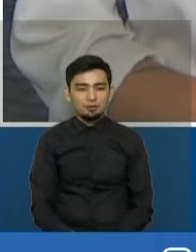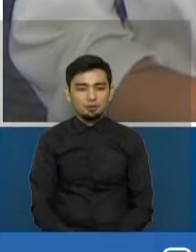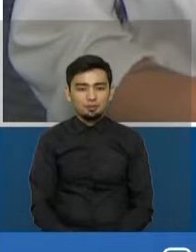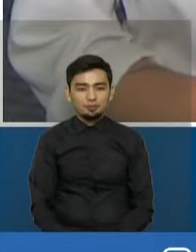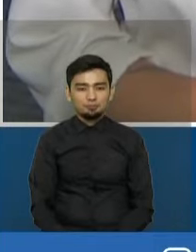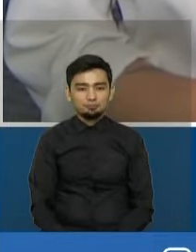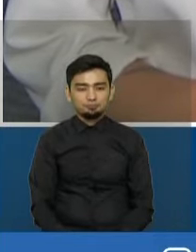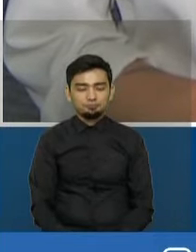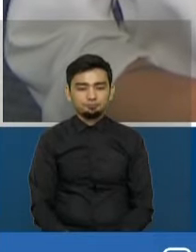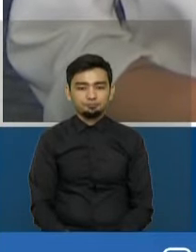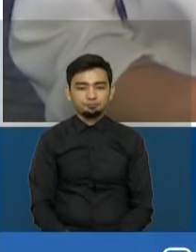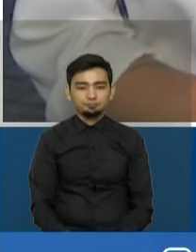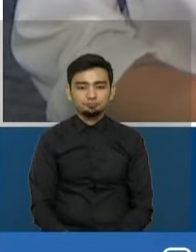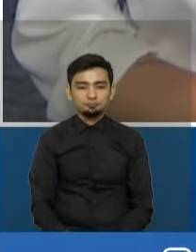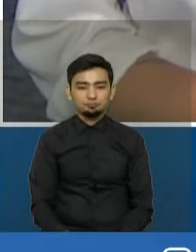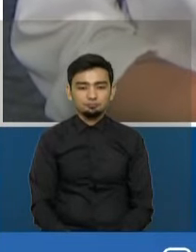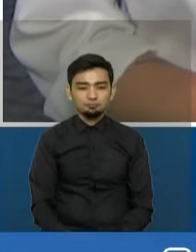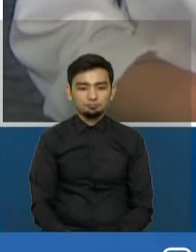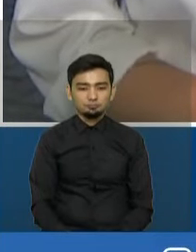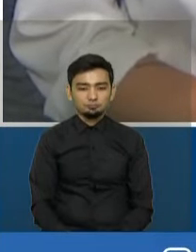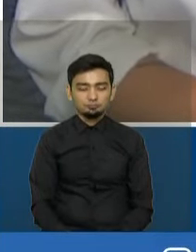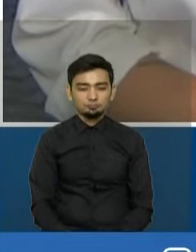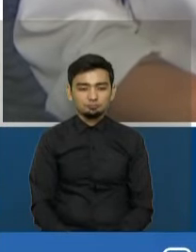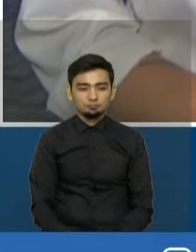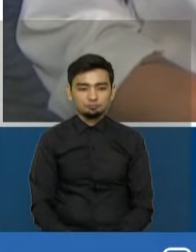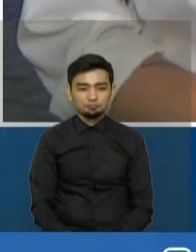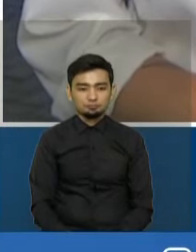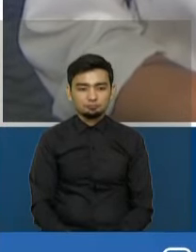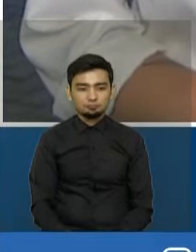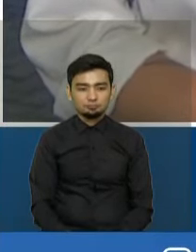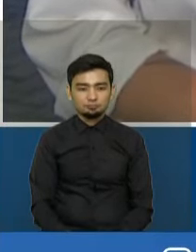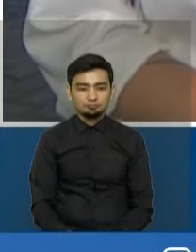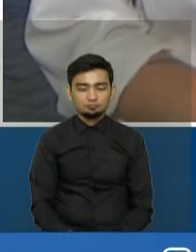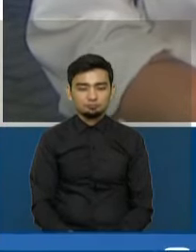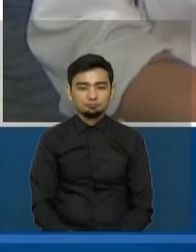Диана Тұрлыбек, Ринат Абулқайыров, Сергей Шуйский, Информбюро, Алматы.